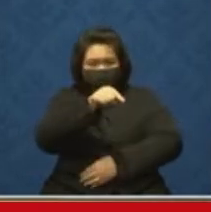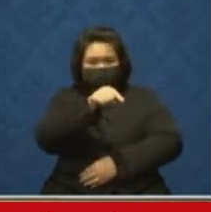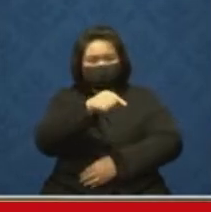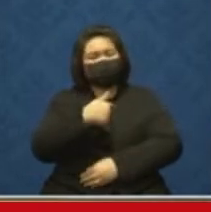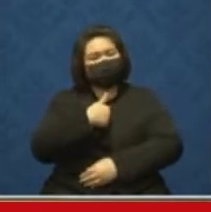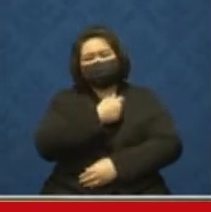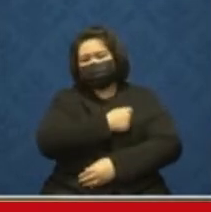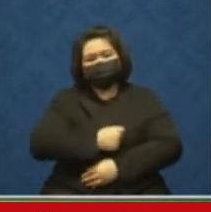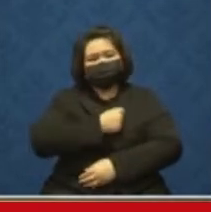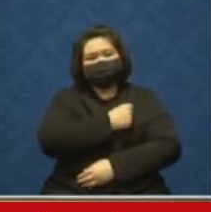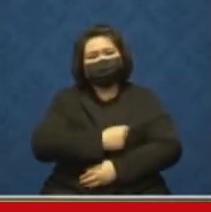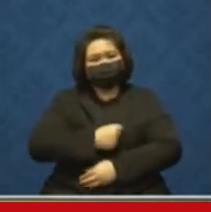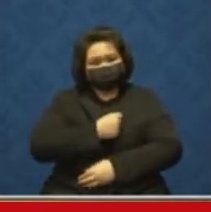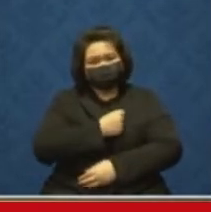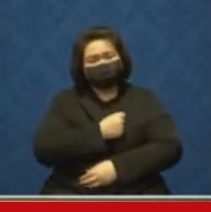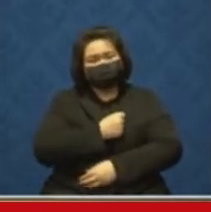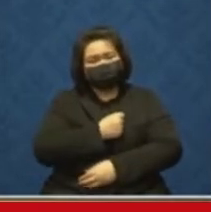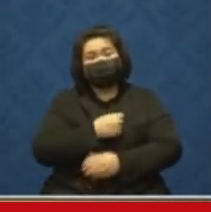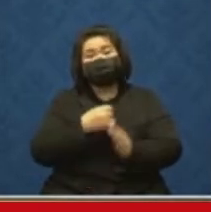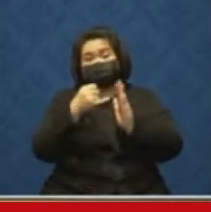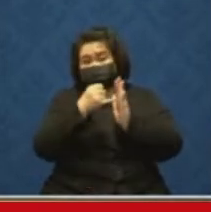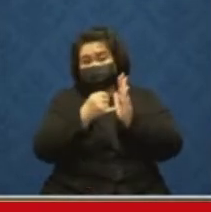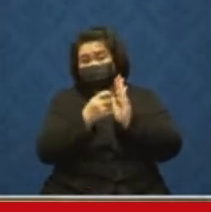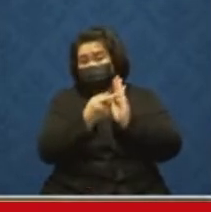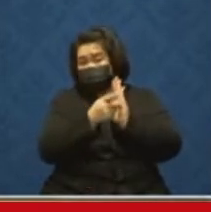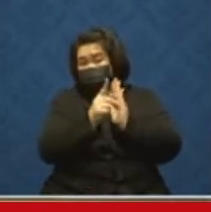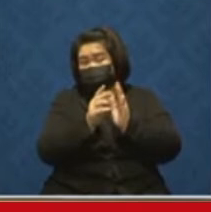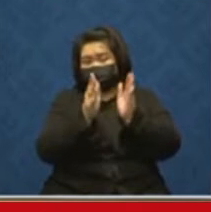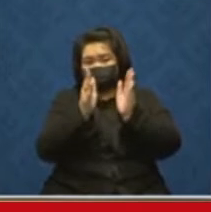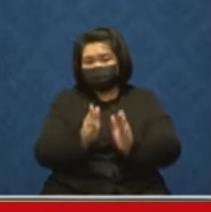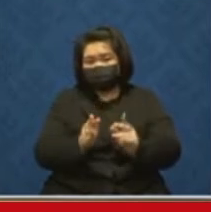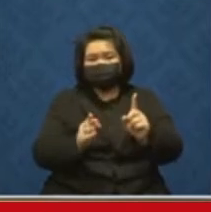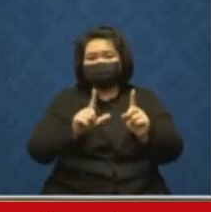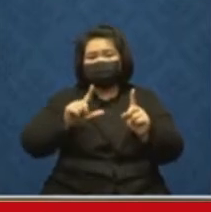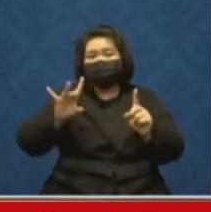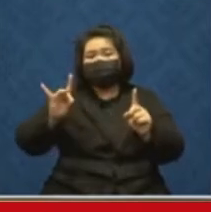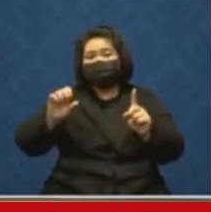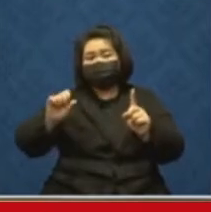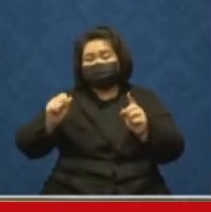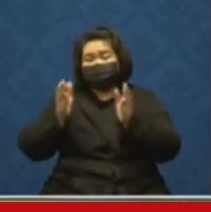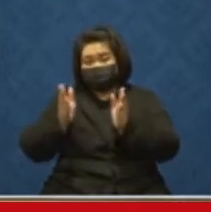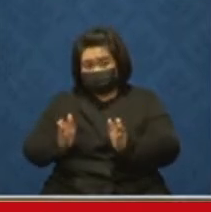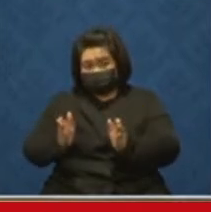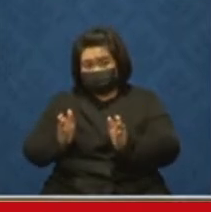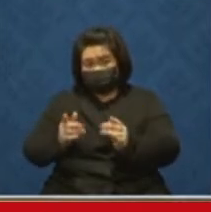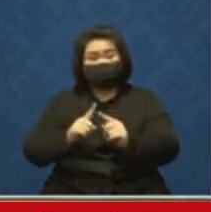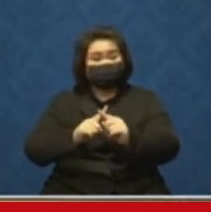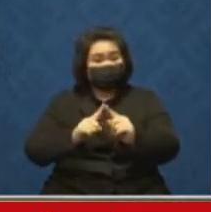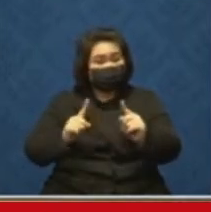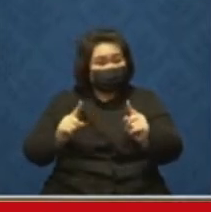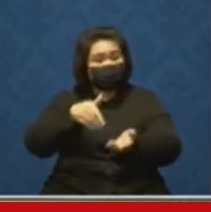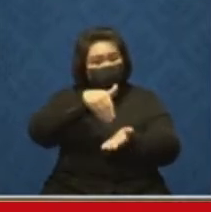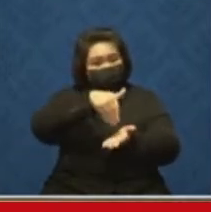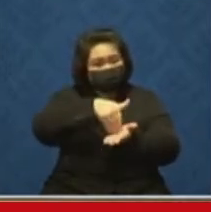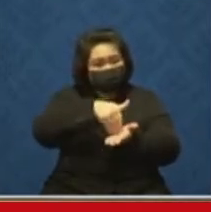ผมเสยใจแทนพี่น้ประาชนจัหขนแก่นประชากร 1,800,000 เสร็แต่ได้